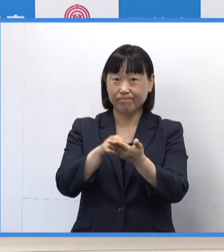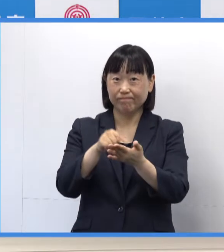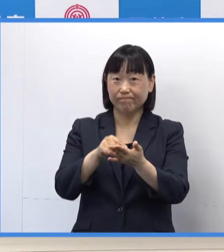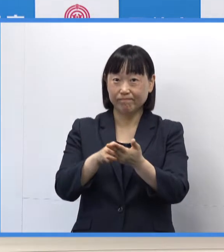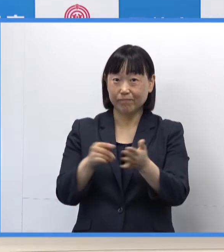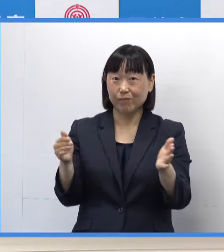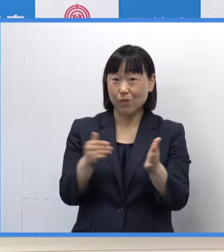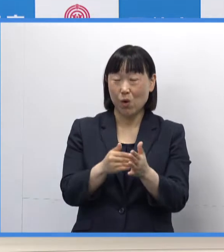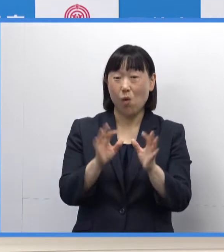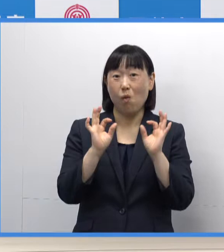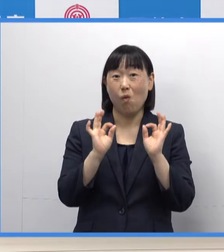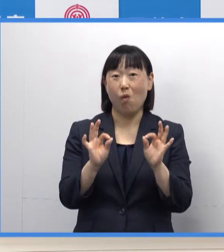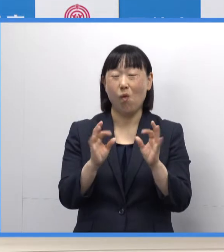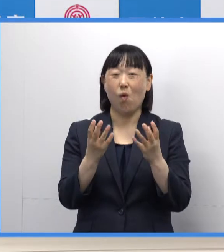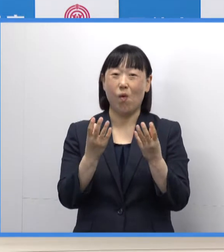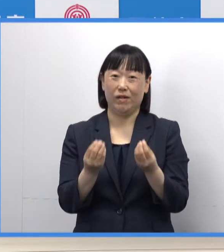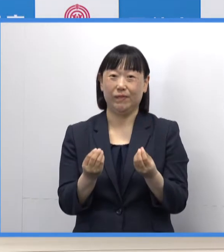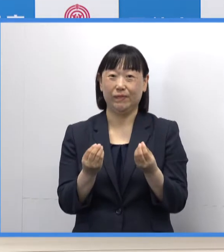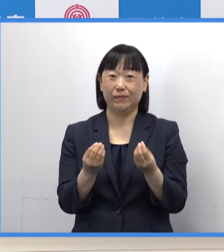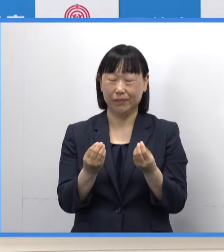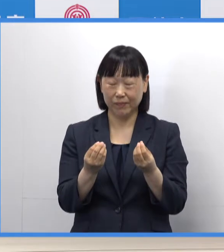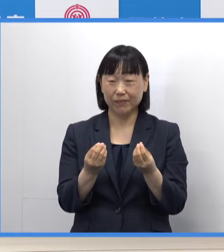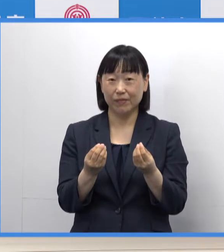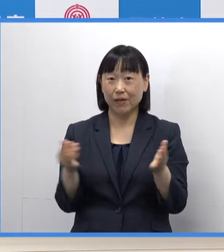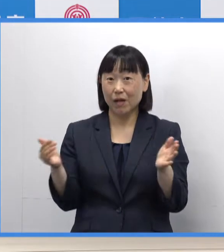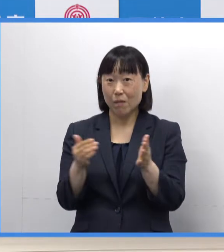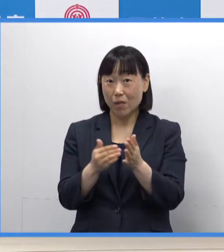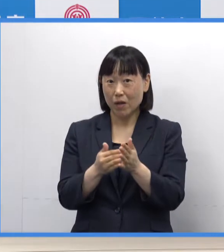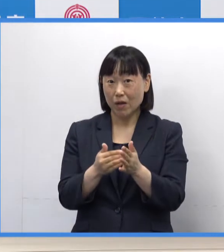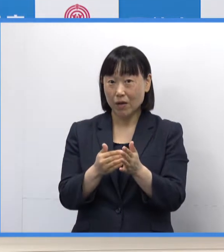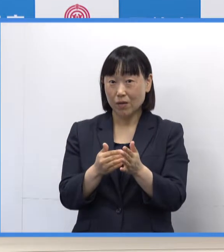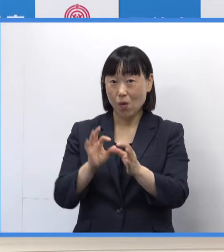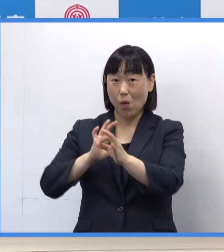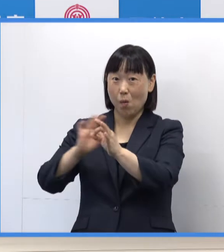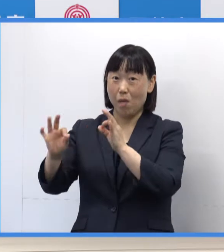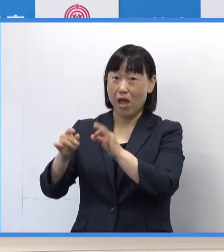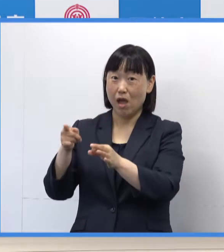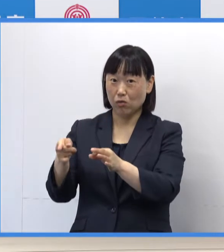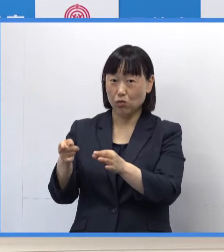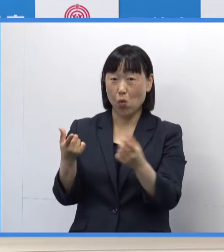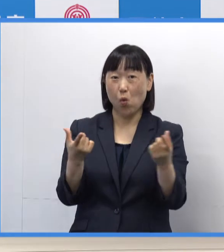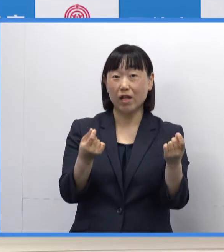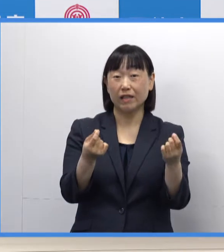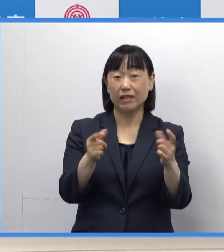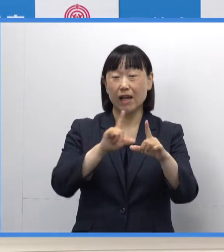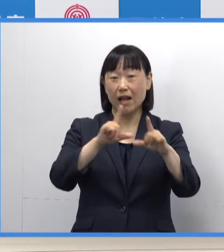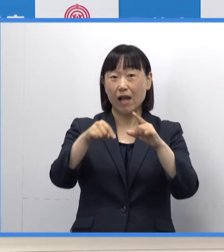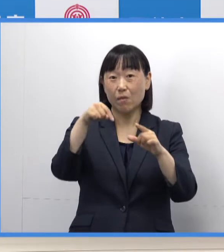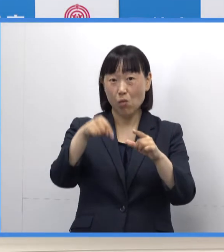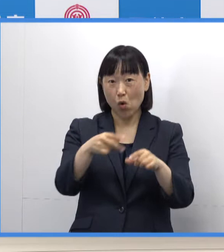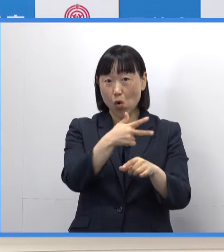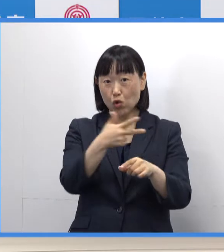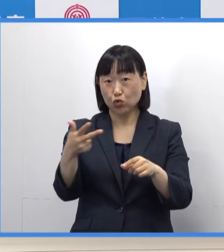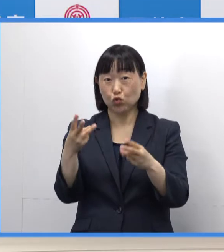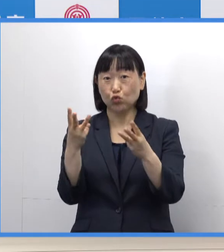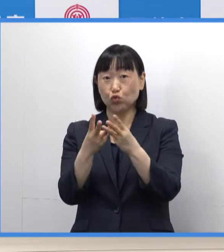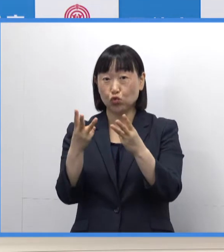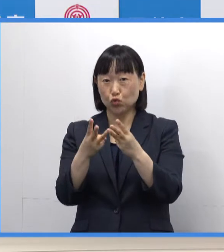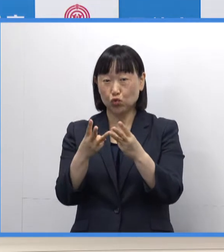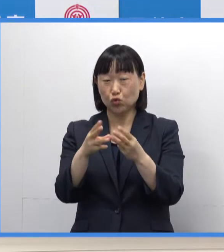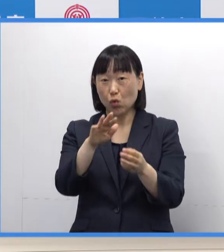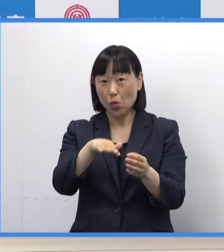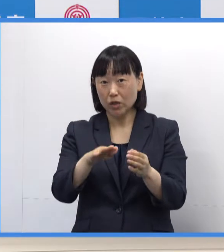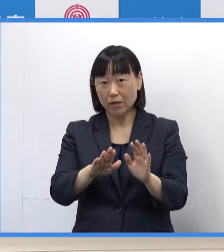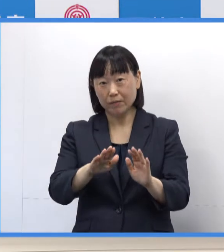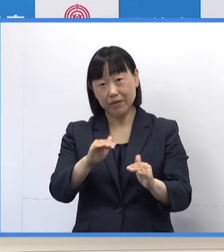ら登録完了です。これまでのメールサービスと同様に、妊娠の週数や お子さん